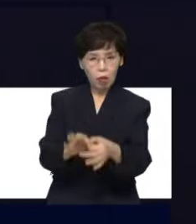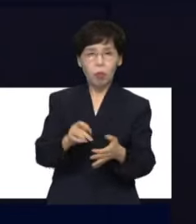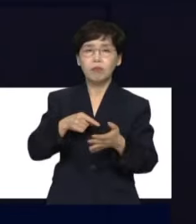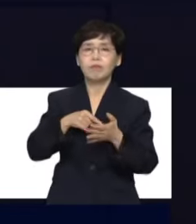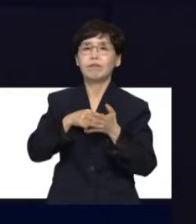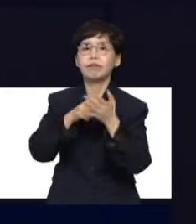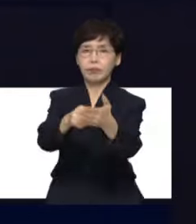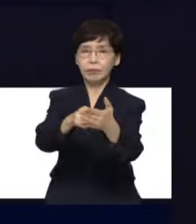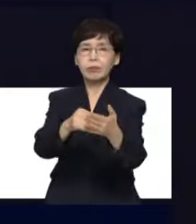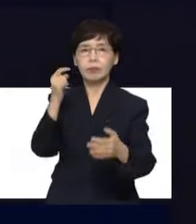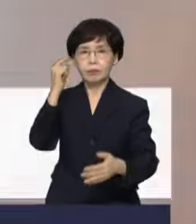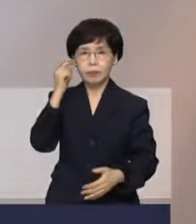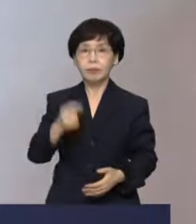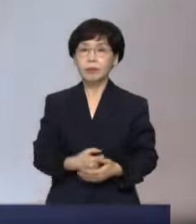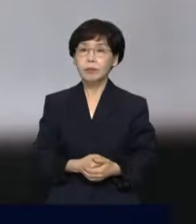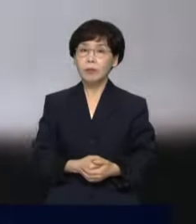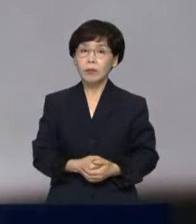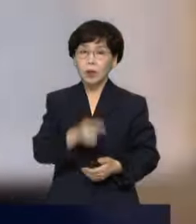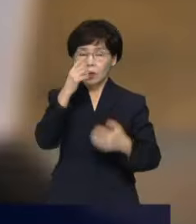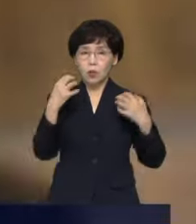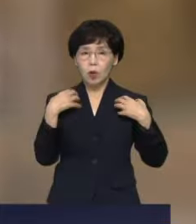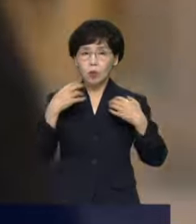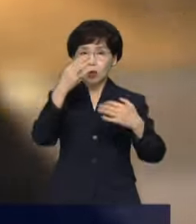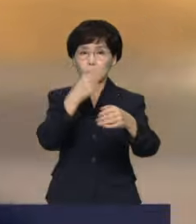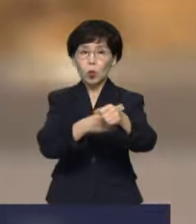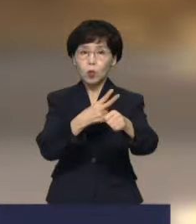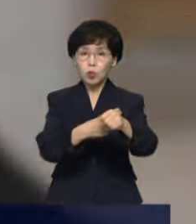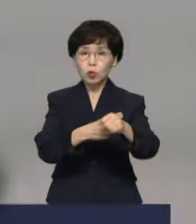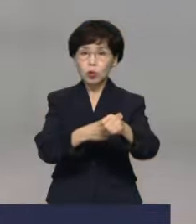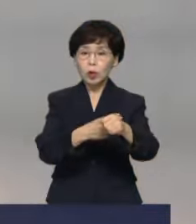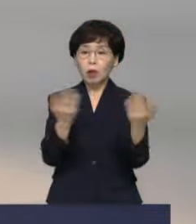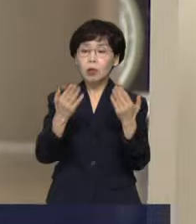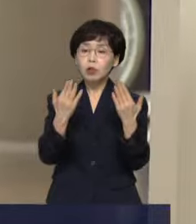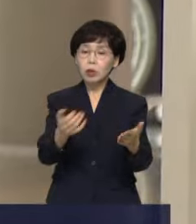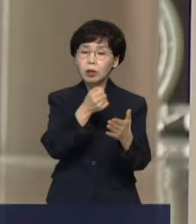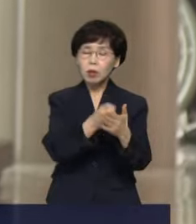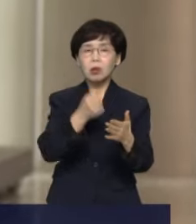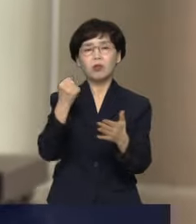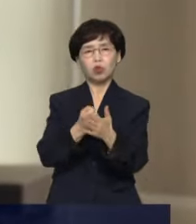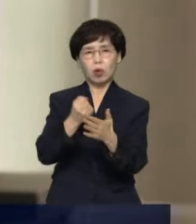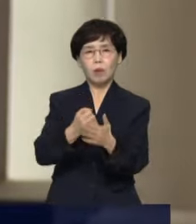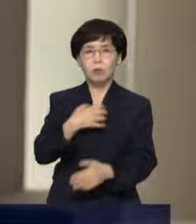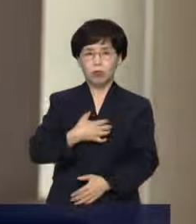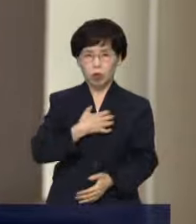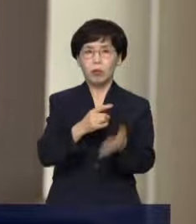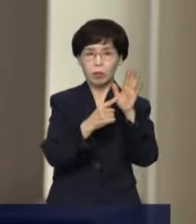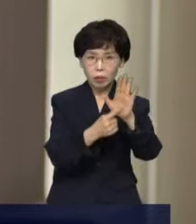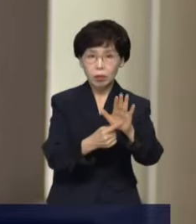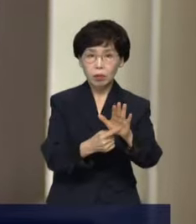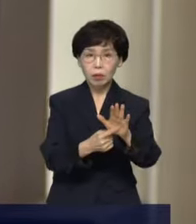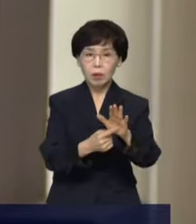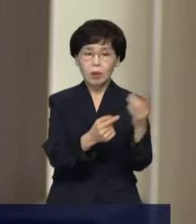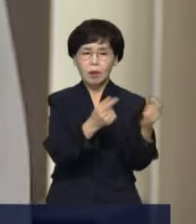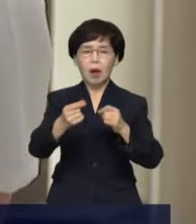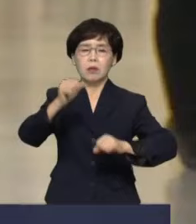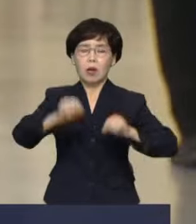움직이지 않을 것이며 정부는 교수들의 휴진 결정에 깊은 유감과 우려를 표하며 집단